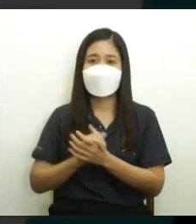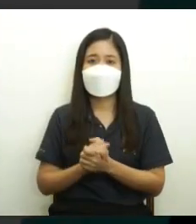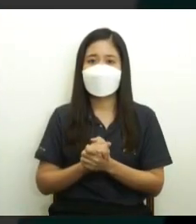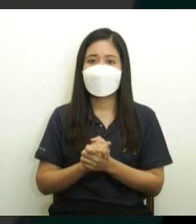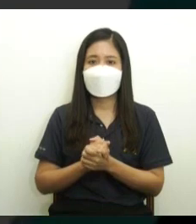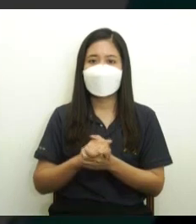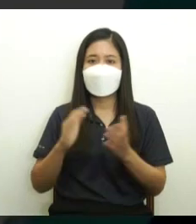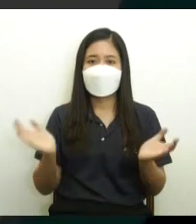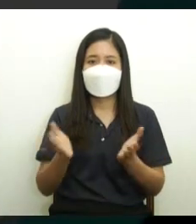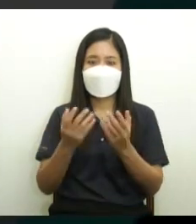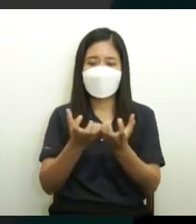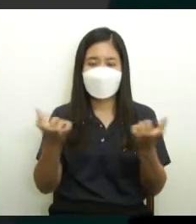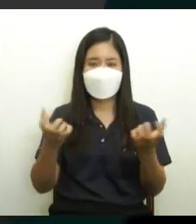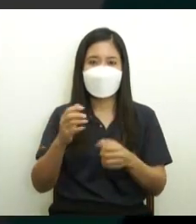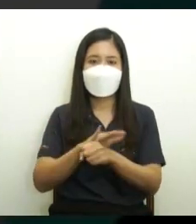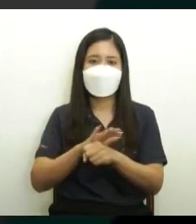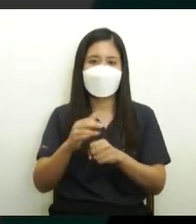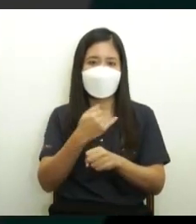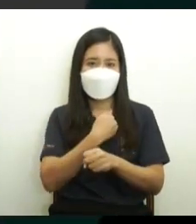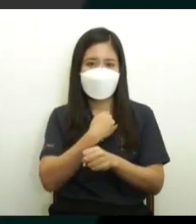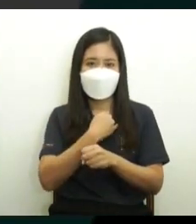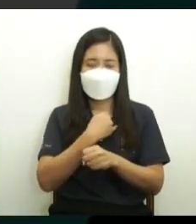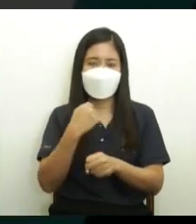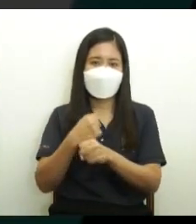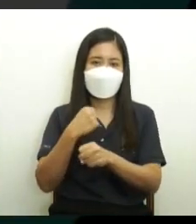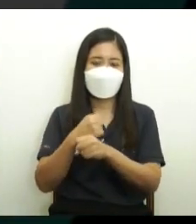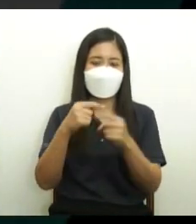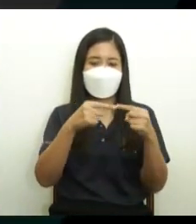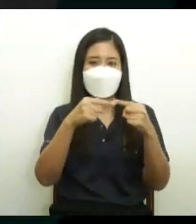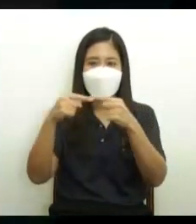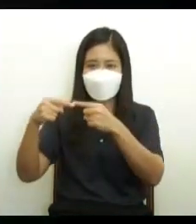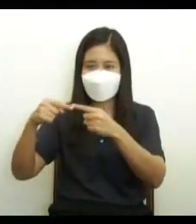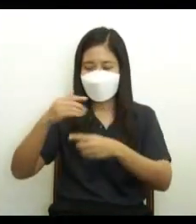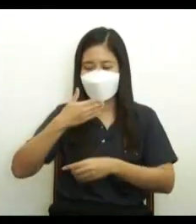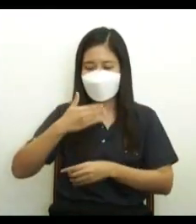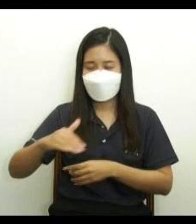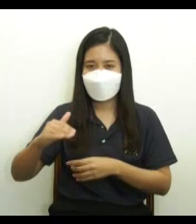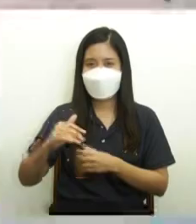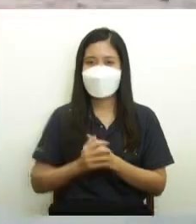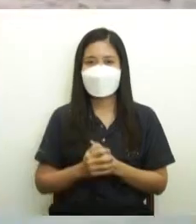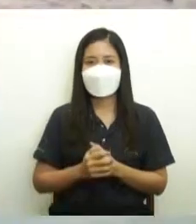ำสู่ผลลัพธ์ที่น่าพึงพอใจและจะพัฒนาและต่อยอดสู่ความยั่งยืนต่อไป